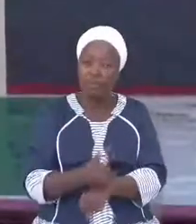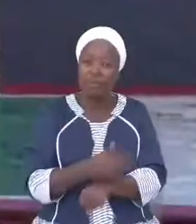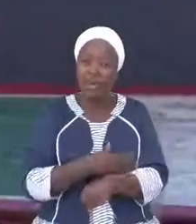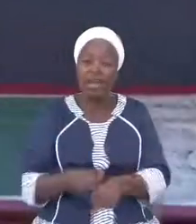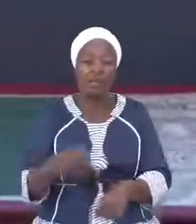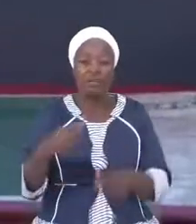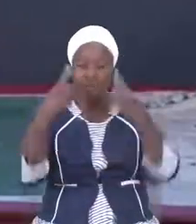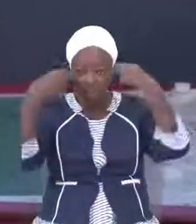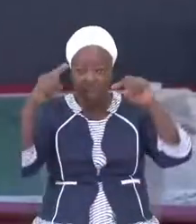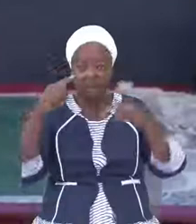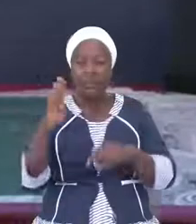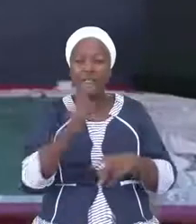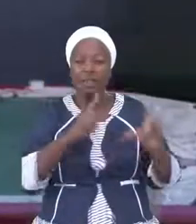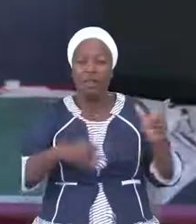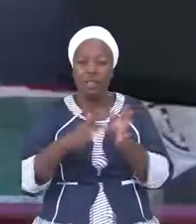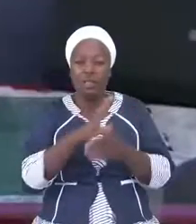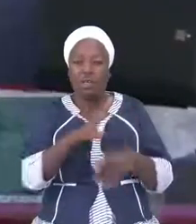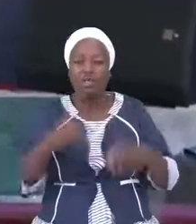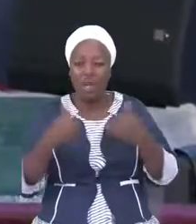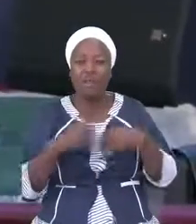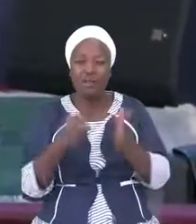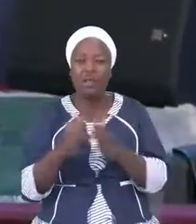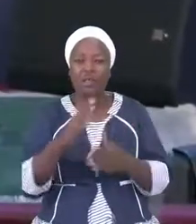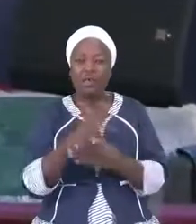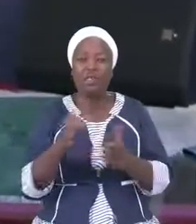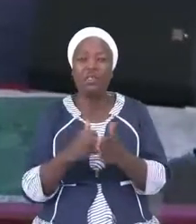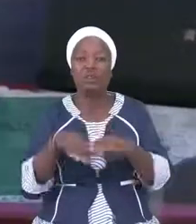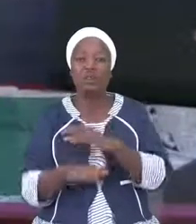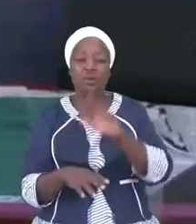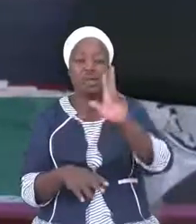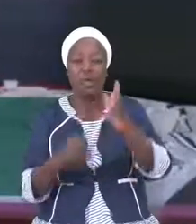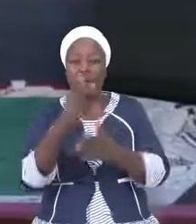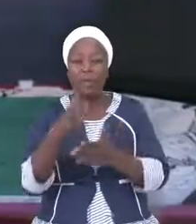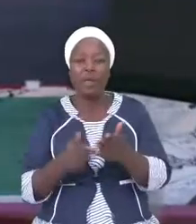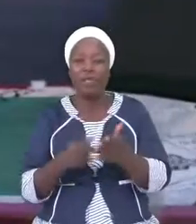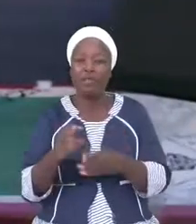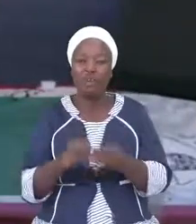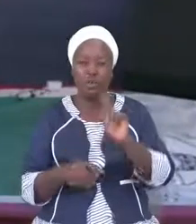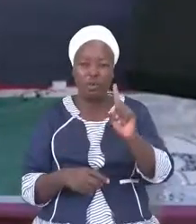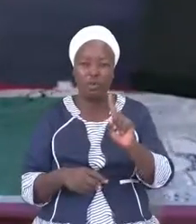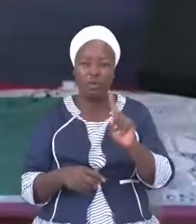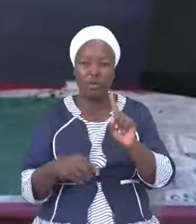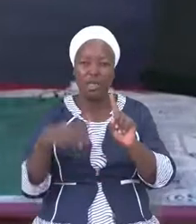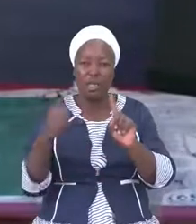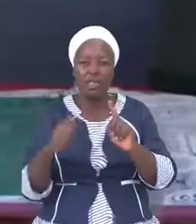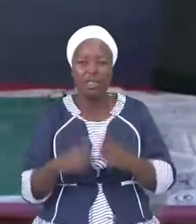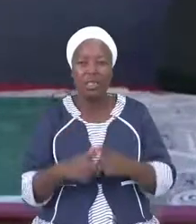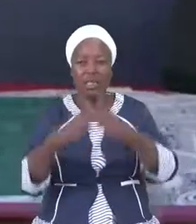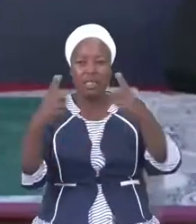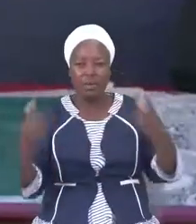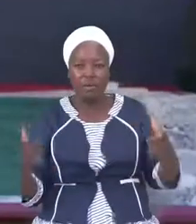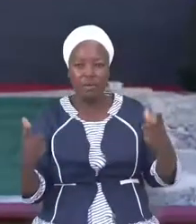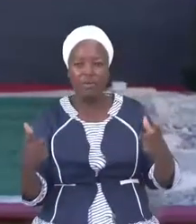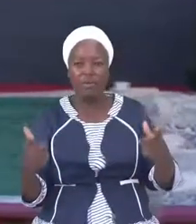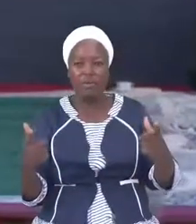réaffirmée par le Seigneur Jésus-Christ. Ceci est divisé en 3 sous-thèmes. Premier sous-thème.